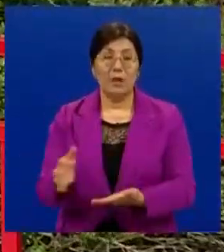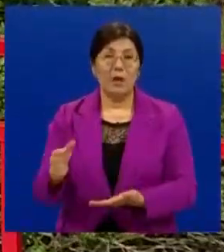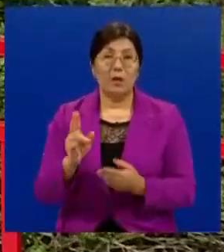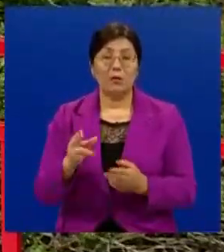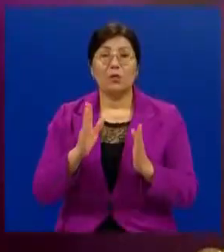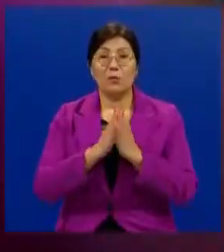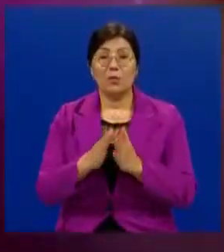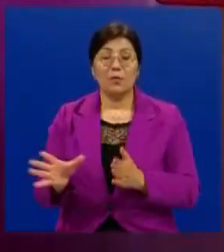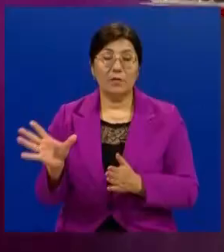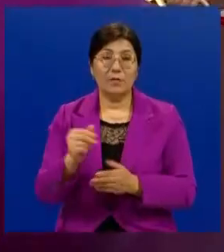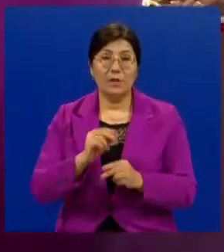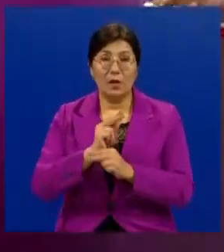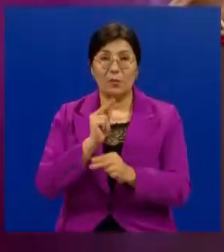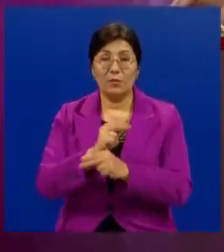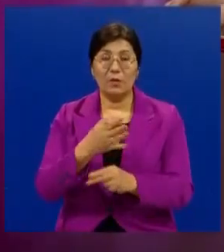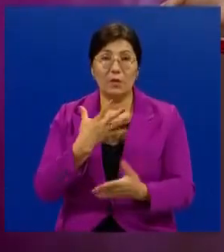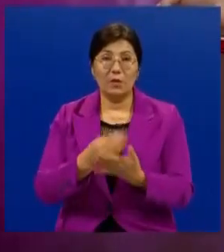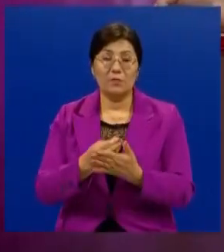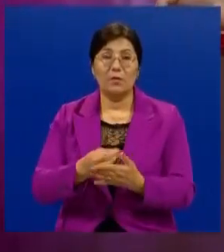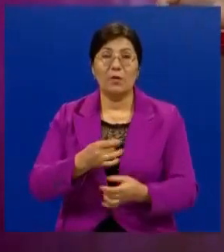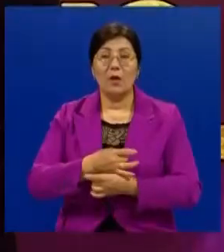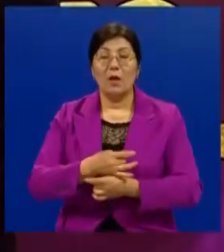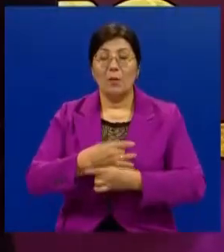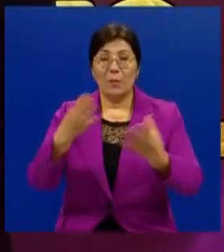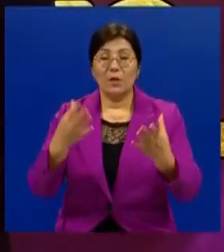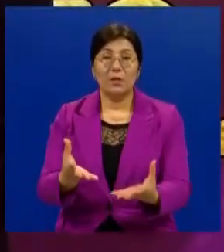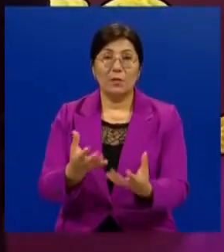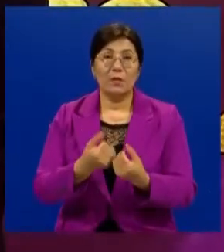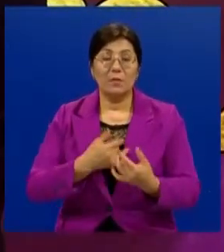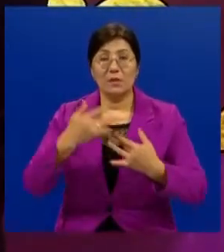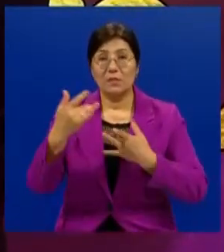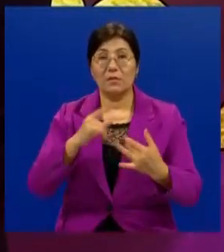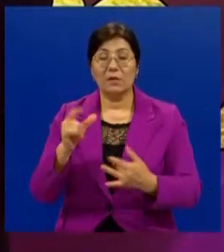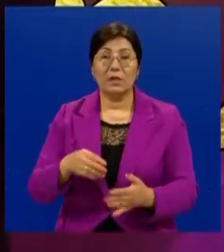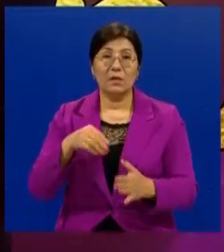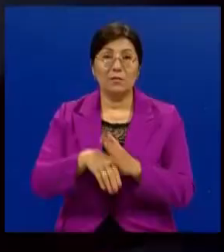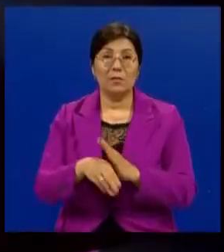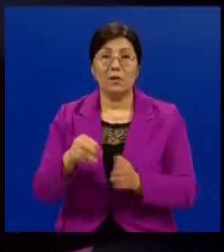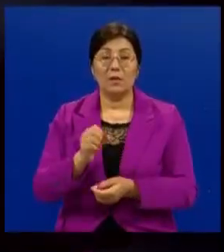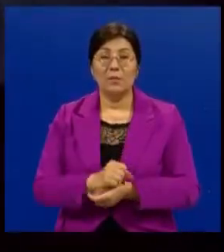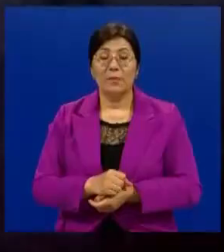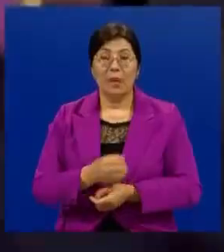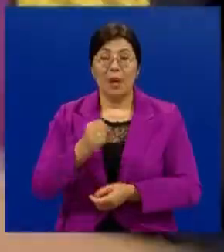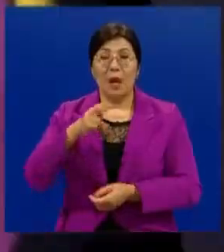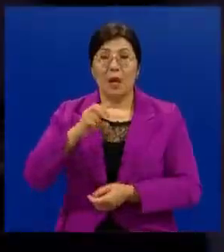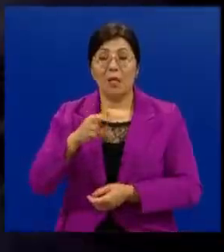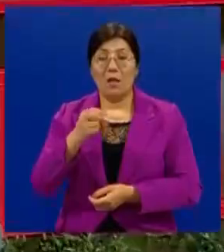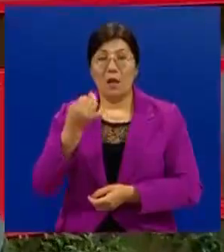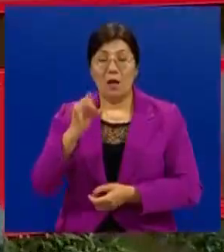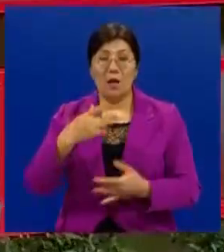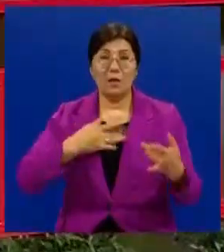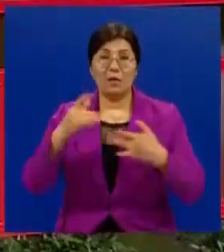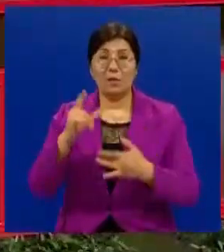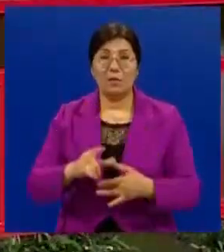всех обучаем. В свой профессиональный праздник награды получили и театралы. В их числе артистка театра кукол Алакай Гаухар Уралбай.